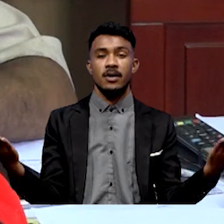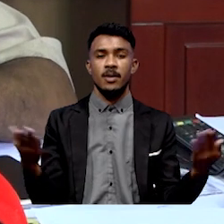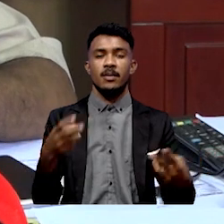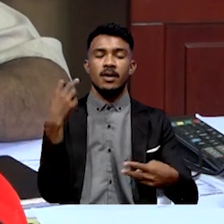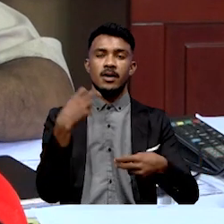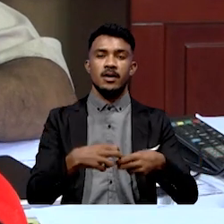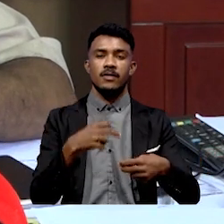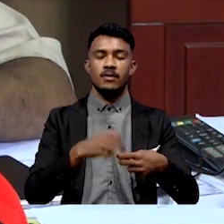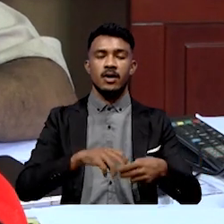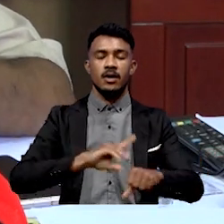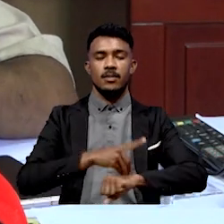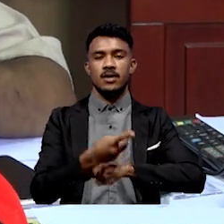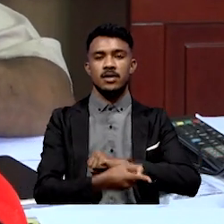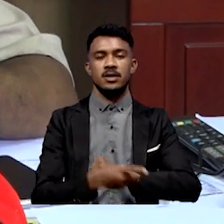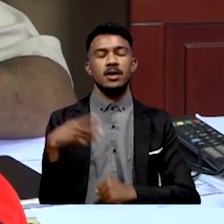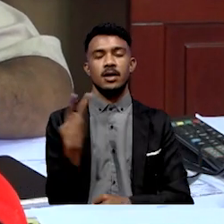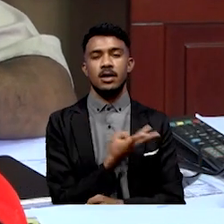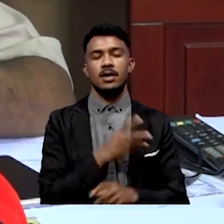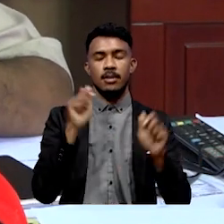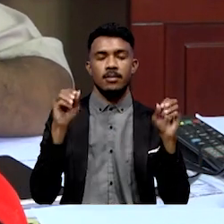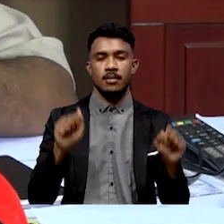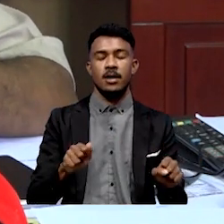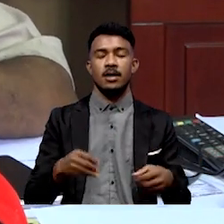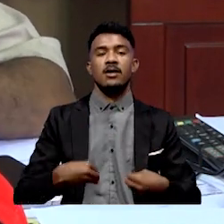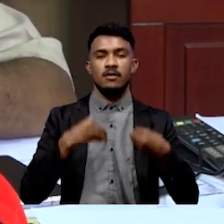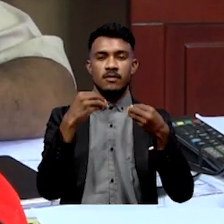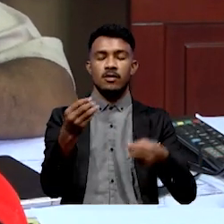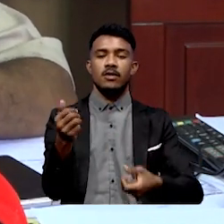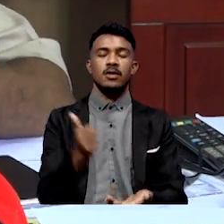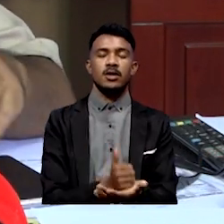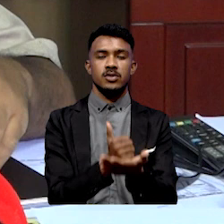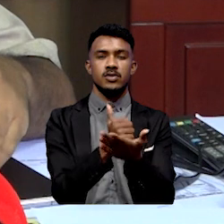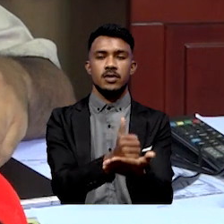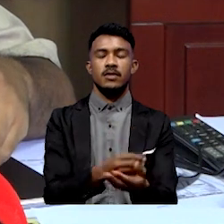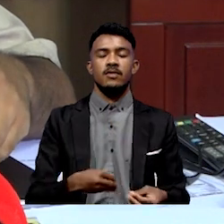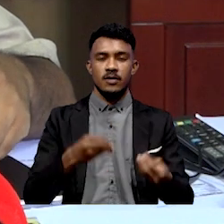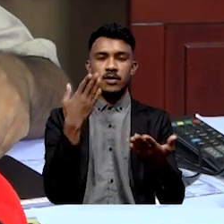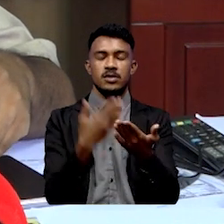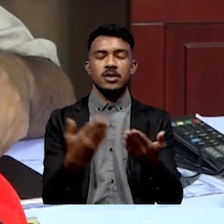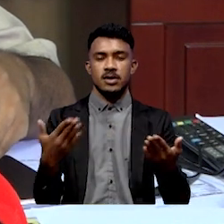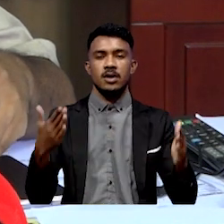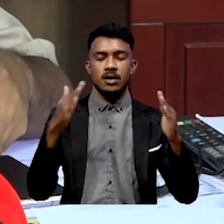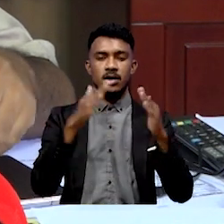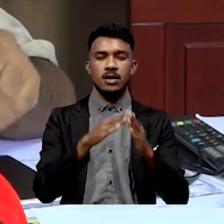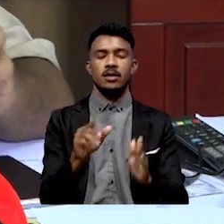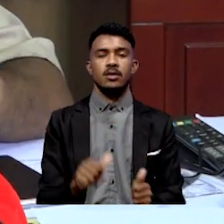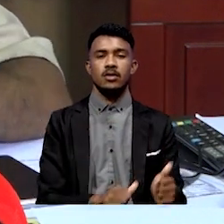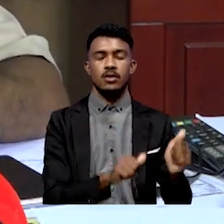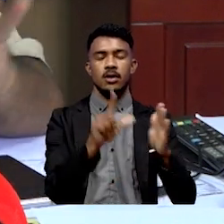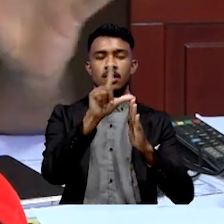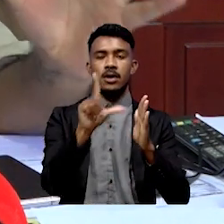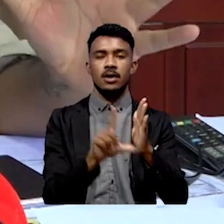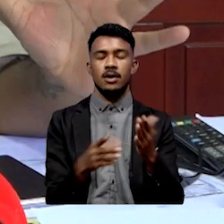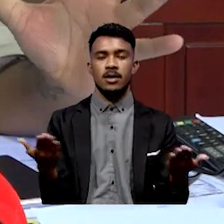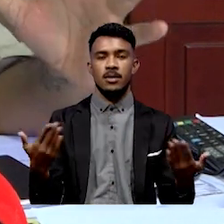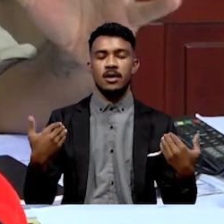risku disaster ni. Ita bela for ajudus, bela for material konstruksi, tuir lay ini bela maka ia, maybe sira tengser